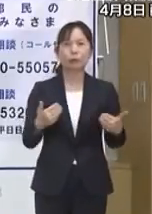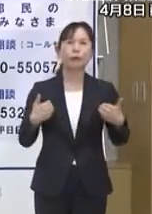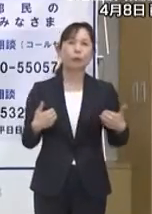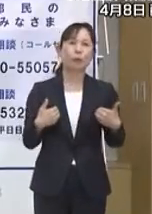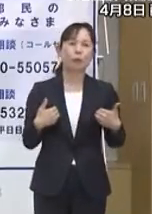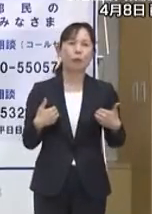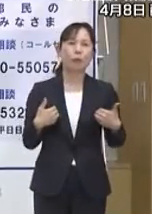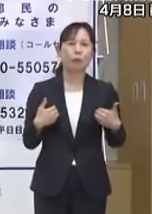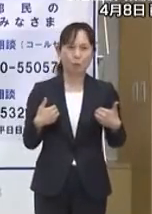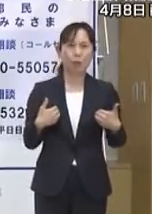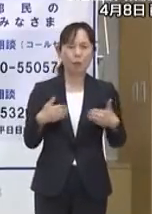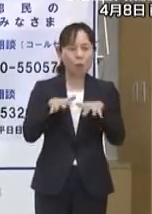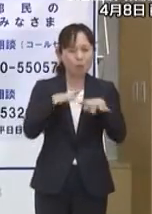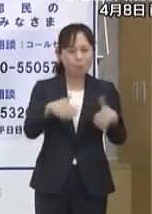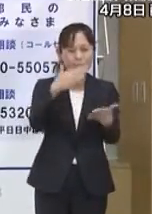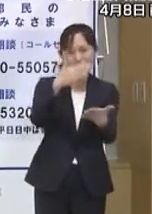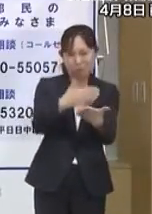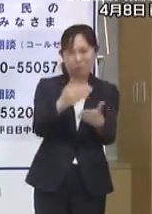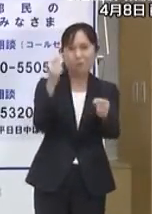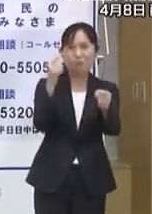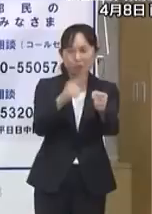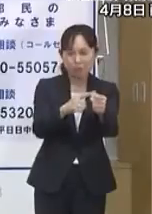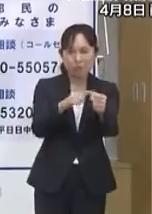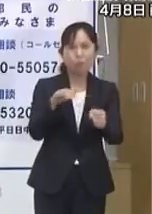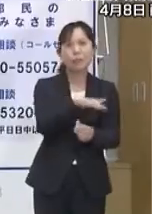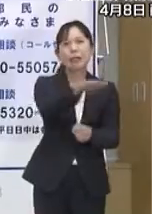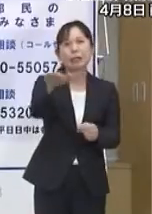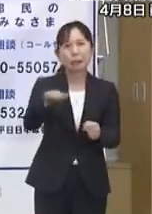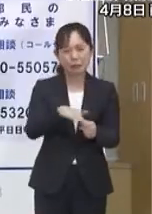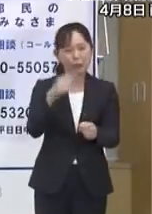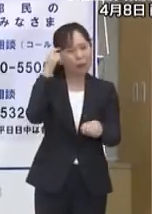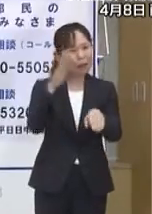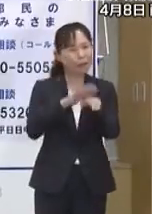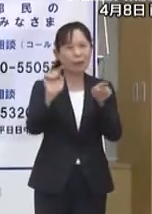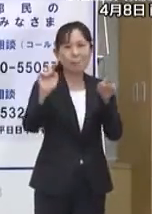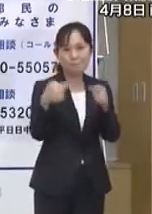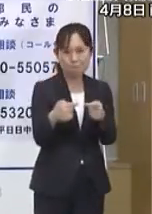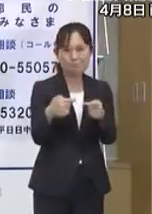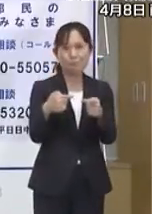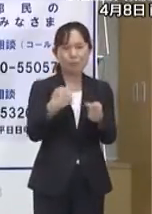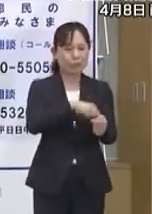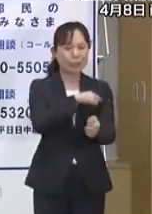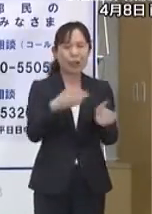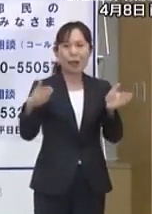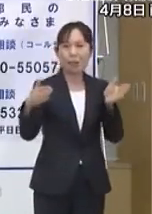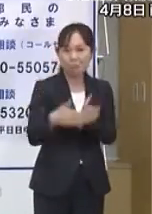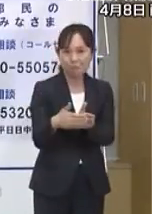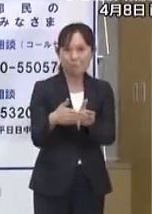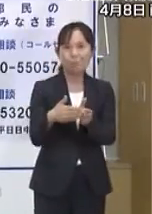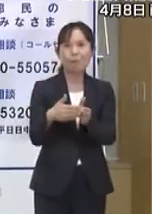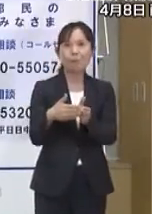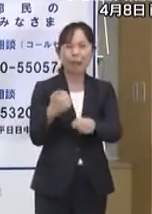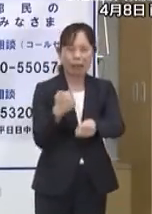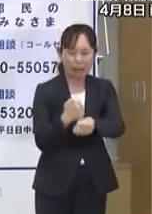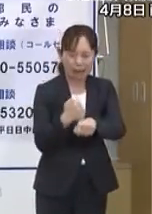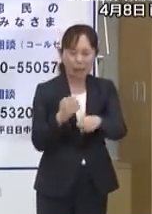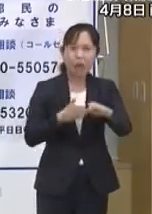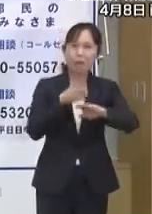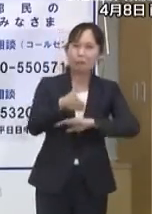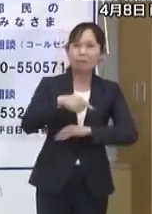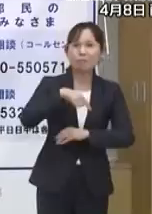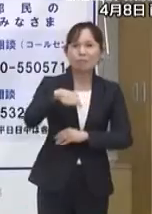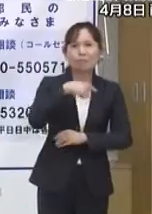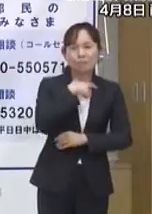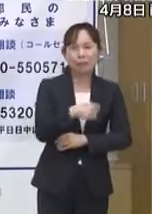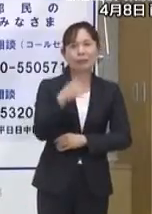の拡大を抑えるその2意識皆様と共有をしまして一丸となってこの国難を乗り越えて